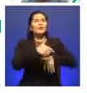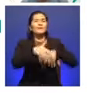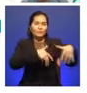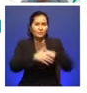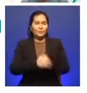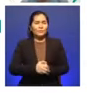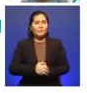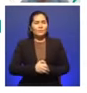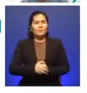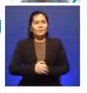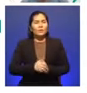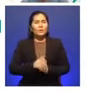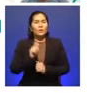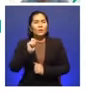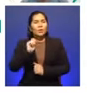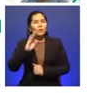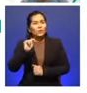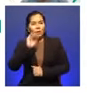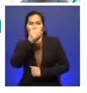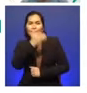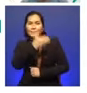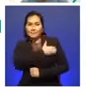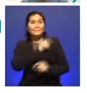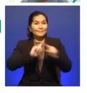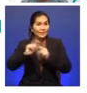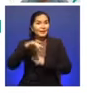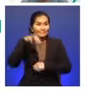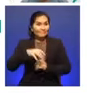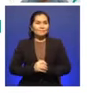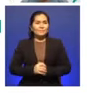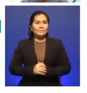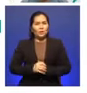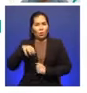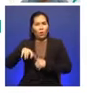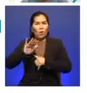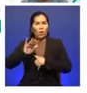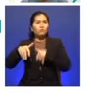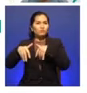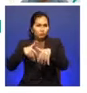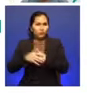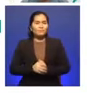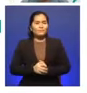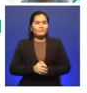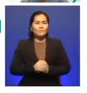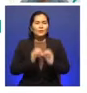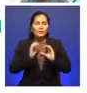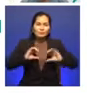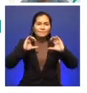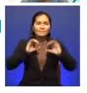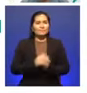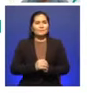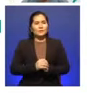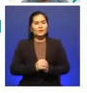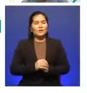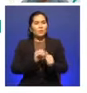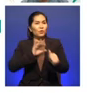องถิ่นก็เป็นอบต.เรานะครับแล้วก็กลุ่มองค์กรชุมชนต่างๆนะครับแล้วก็หน่วยงานของรัฐ แล้วก็ผู้นำศาส